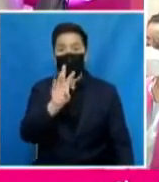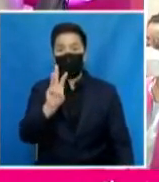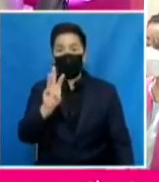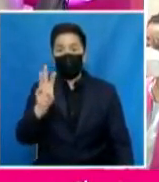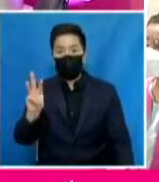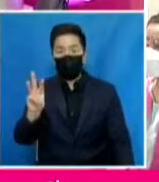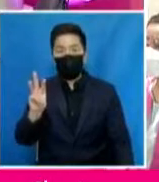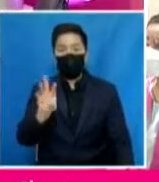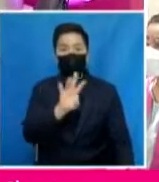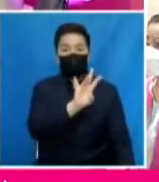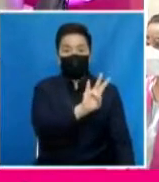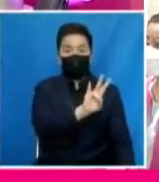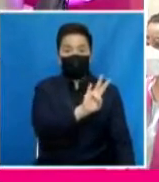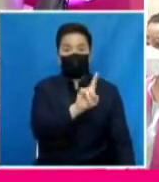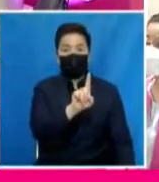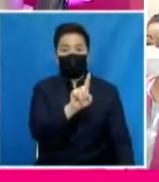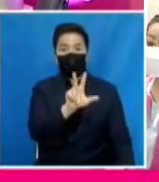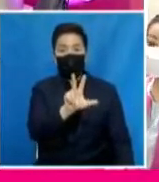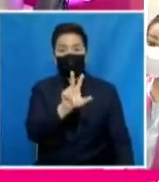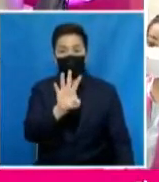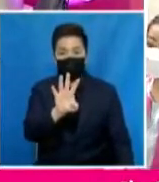7134766